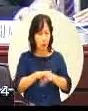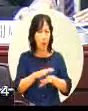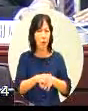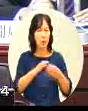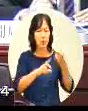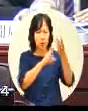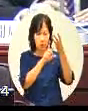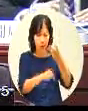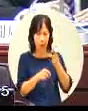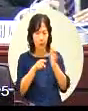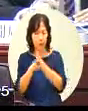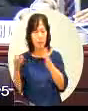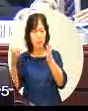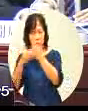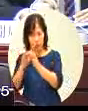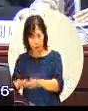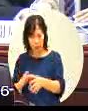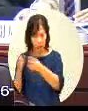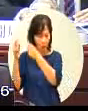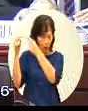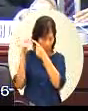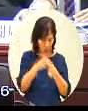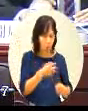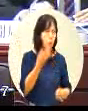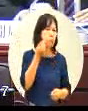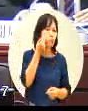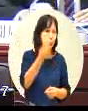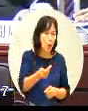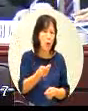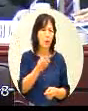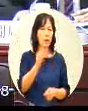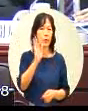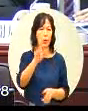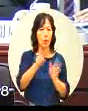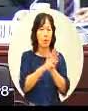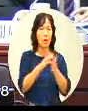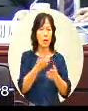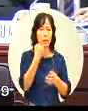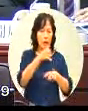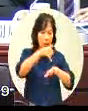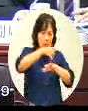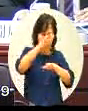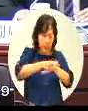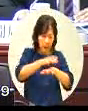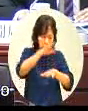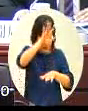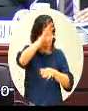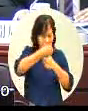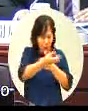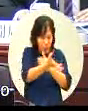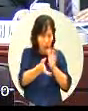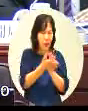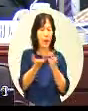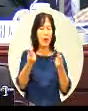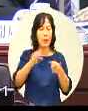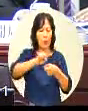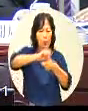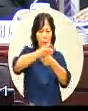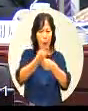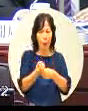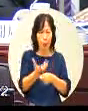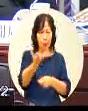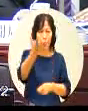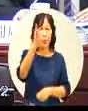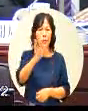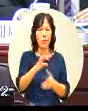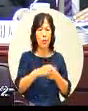三月到现在连续9个月，但是登革热的疫情现在还在高温，所以